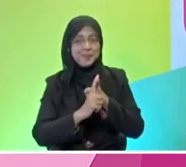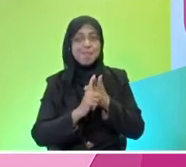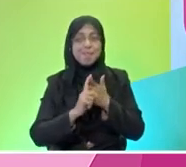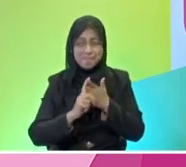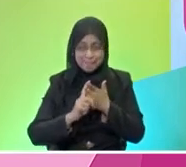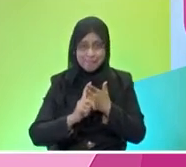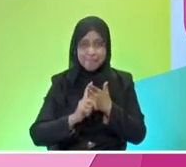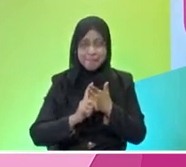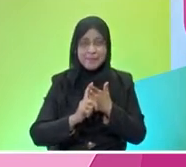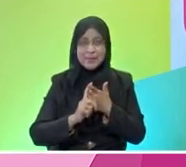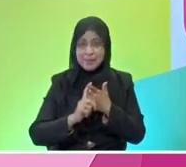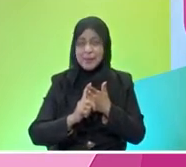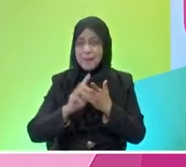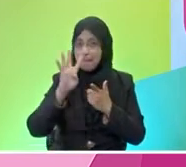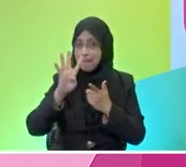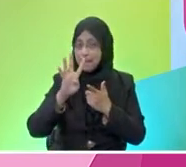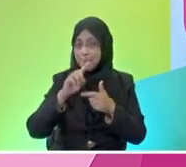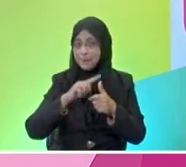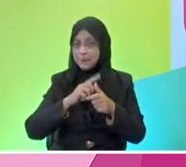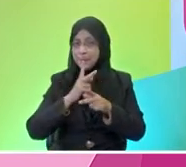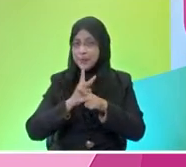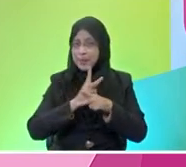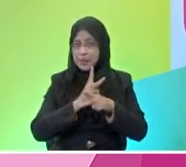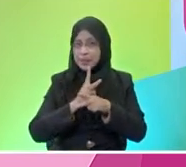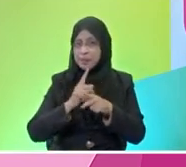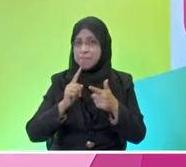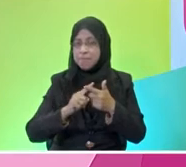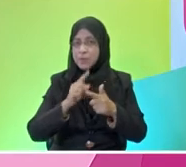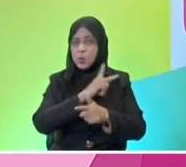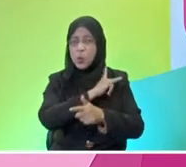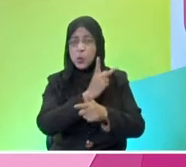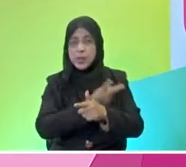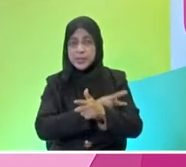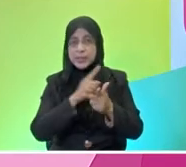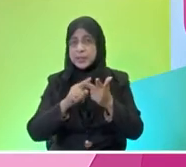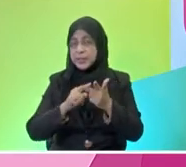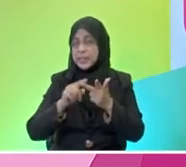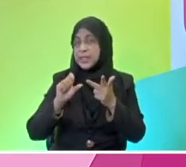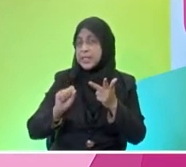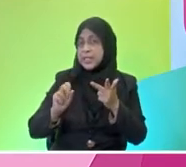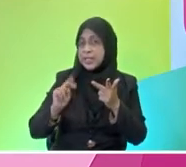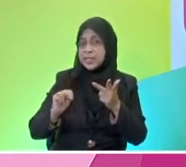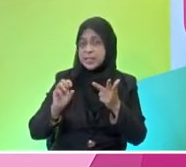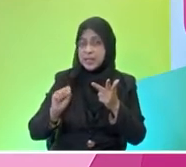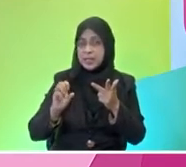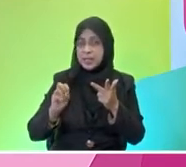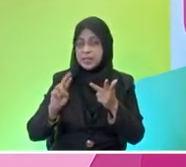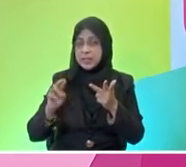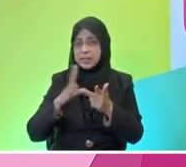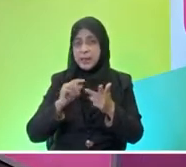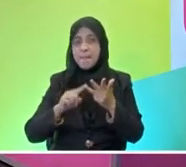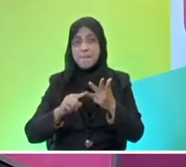kita ada 4 yaitu kawalan kuasa sense dan pergerakan